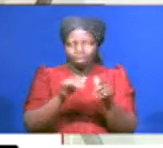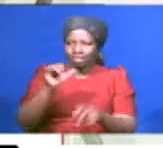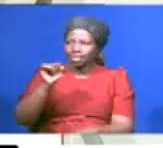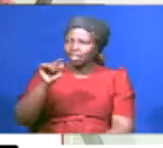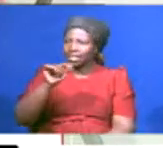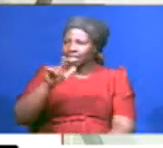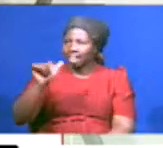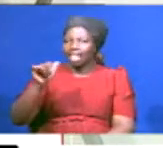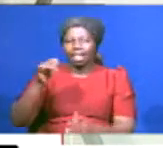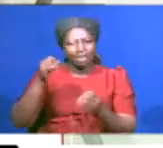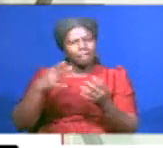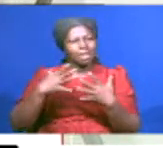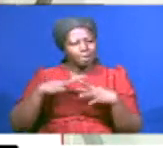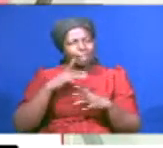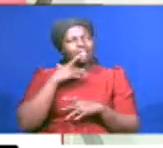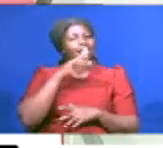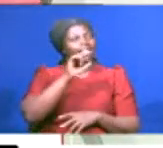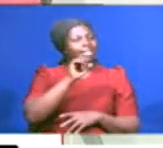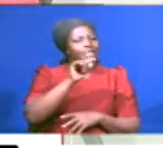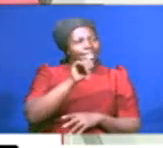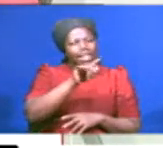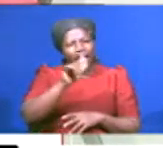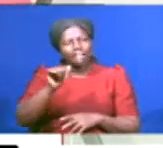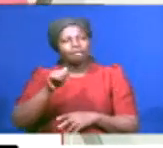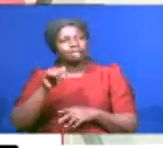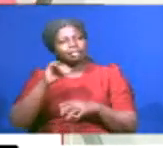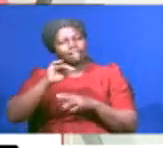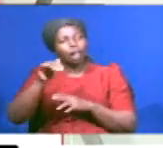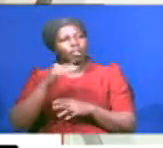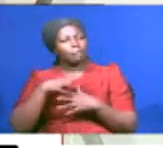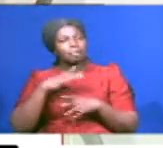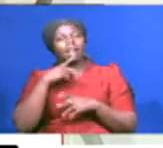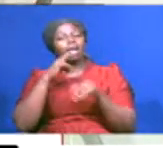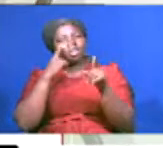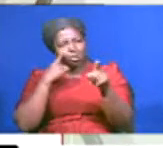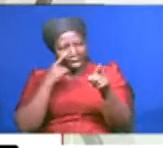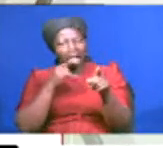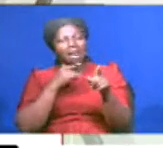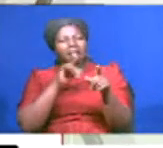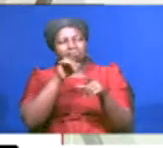Everybody, Stella, Stella. In the town when I work in town, oh, that guy, Mwamburi, Stella, Stella, Stella. You know.